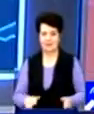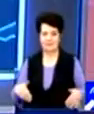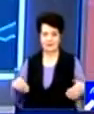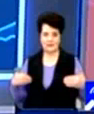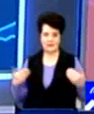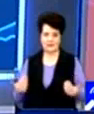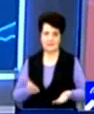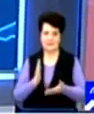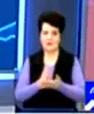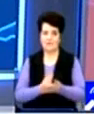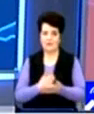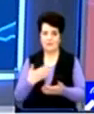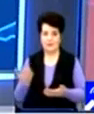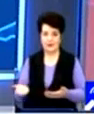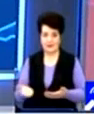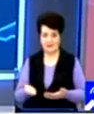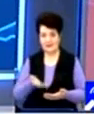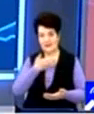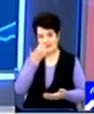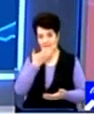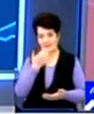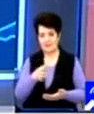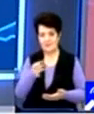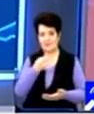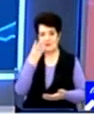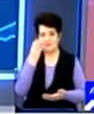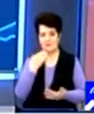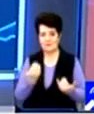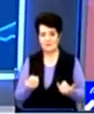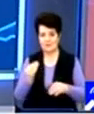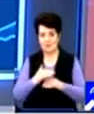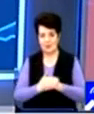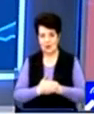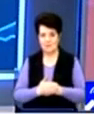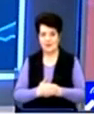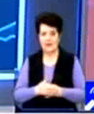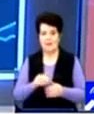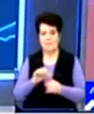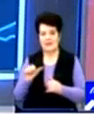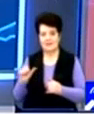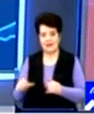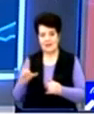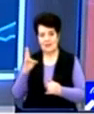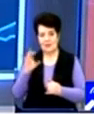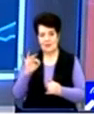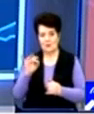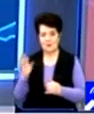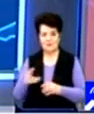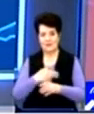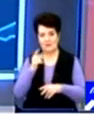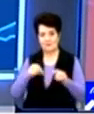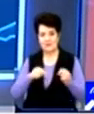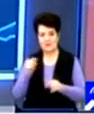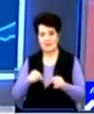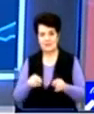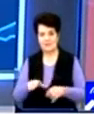Bun găsit! Vom avea parte de un weekend cald în Republica Moldova. În această noapte cerul va fi parțial noros, dar fără precipitații, iar